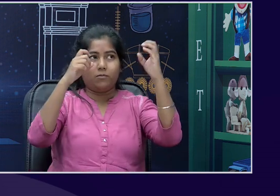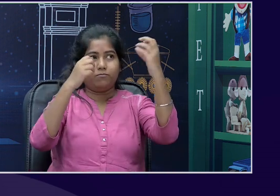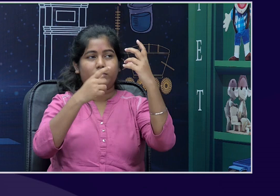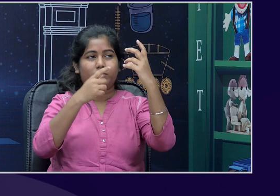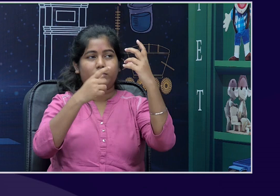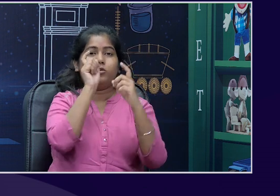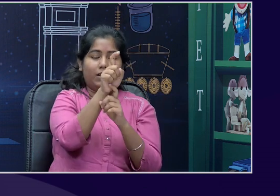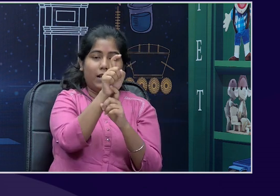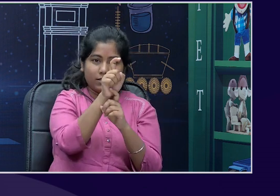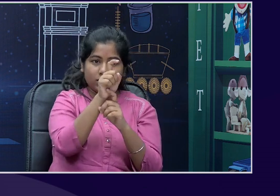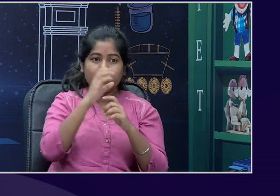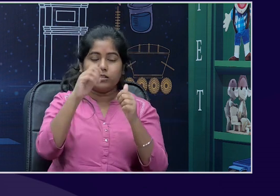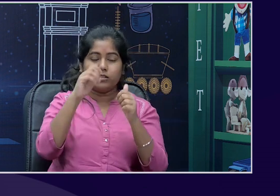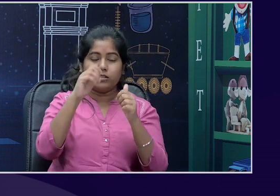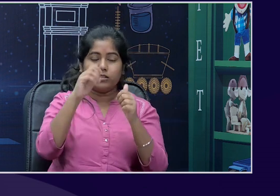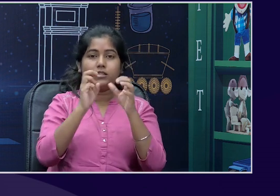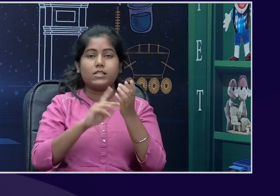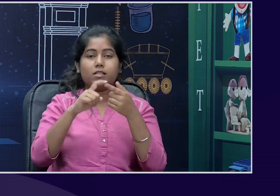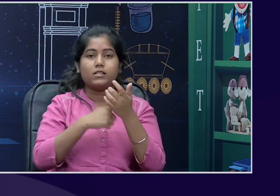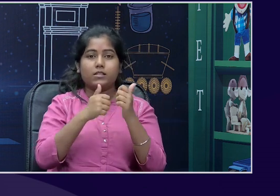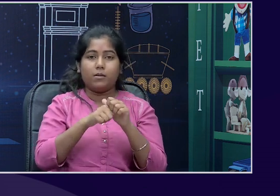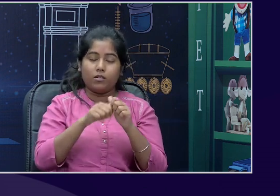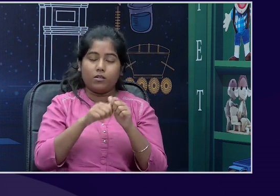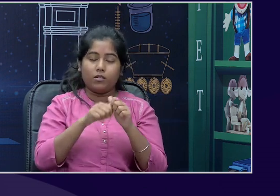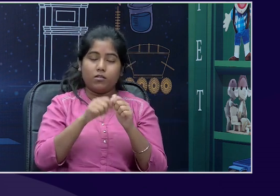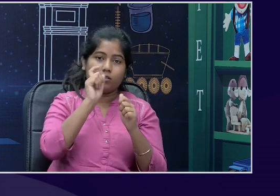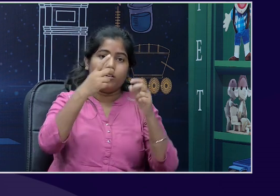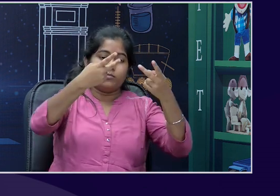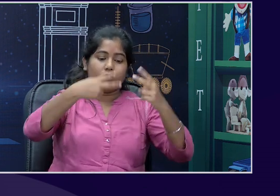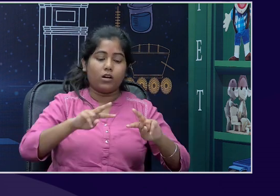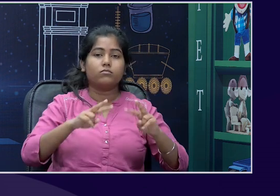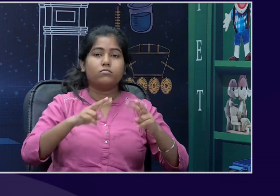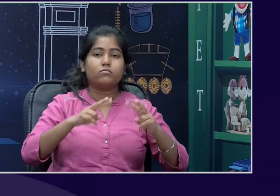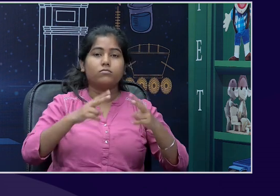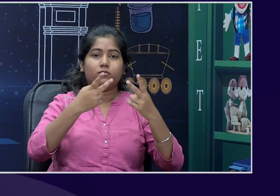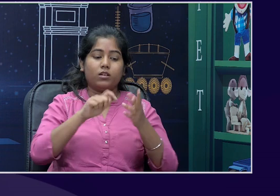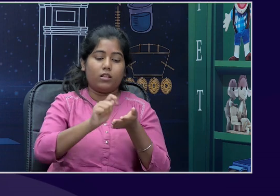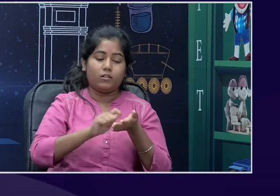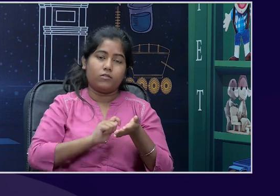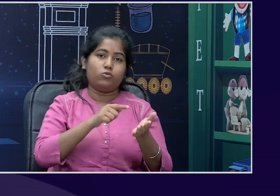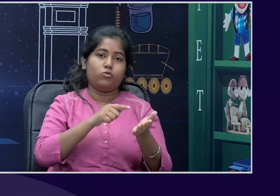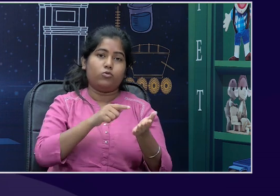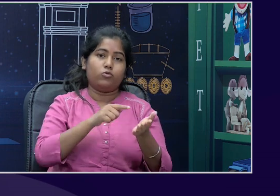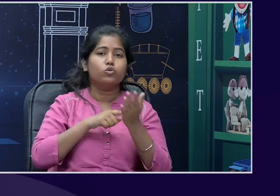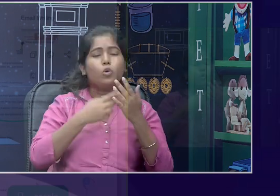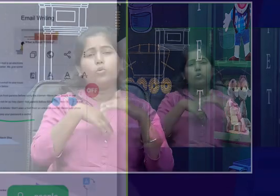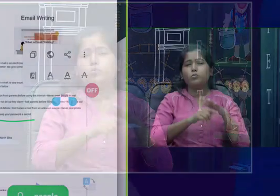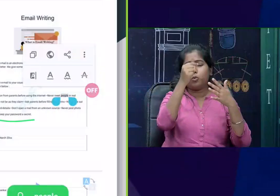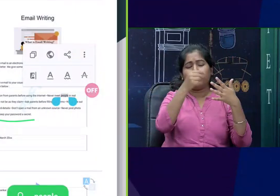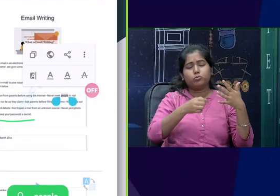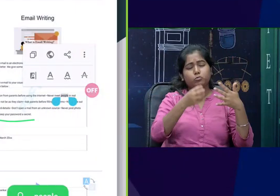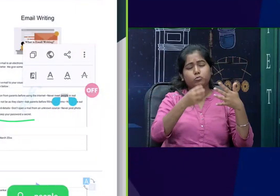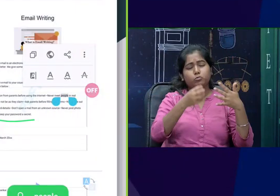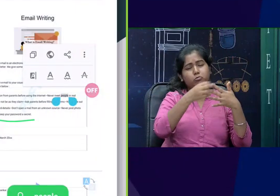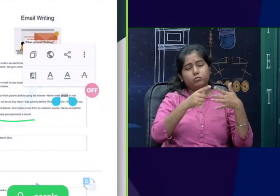करेगा सिर्फ और उसमें टेक्स्ट में आ जाएगा कि आप क्या कहना चाहते हैं। उसमें बहुत सारे ऐसे ऑप्शन है, तो जेलो कम्युनिकेटर